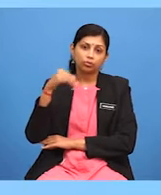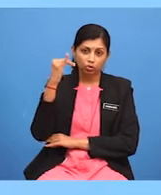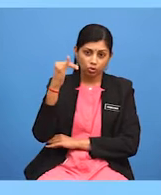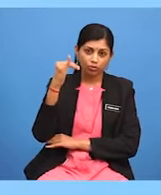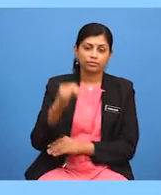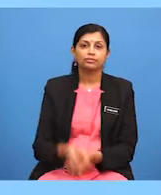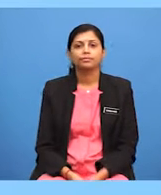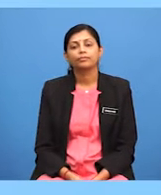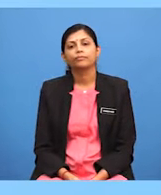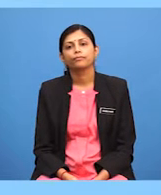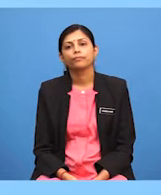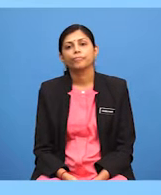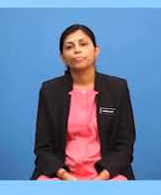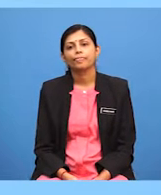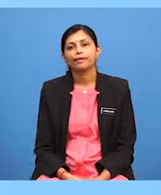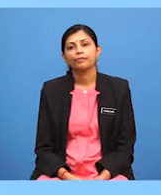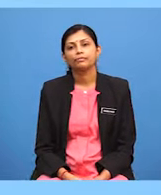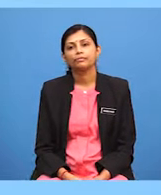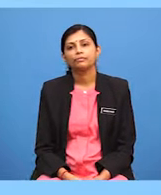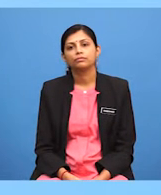450,000 joule.